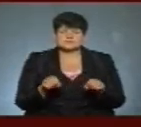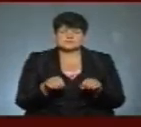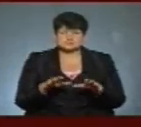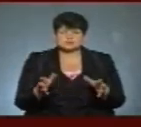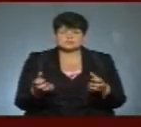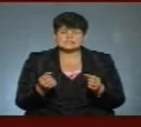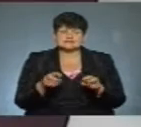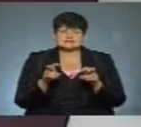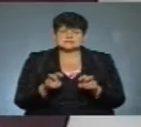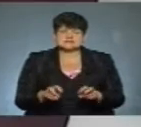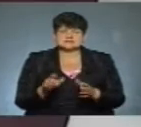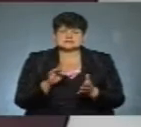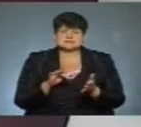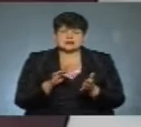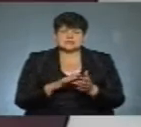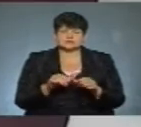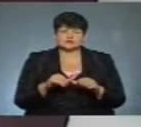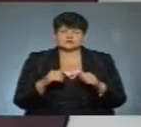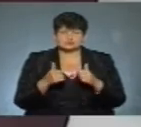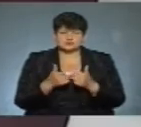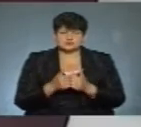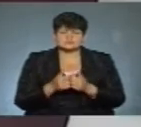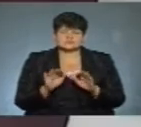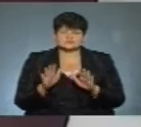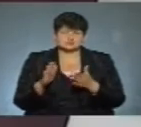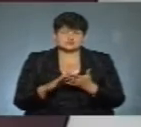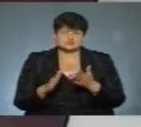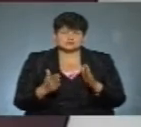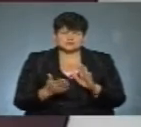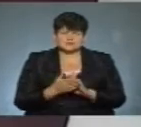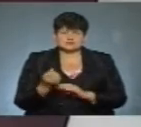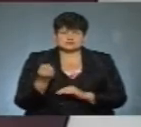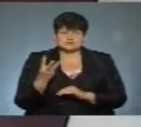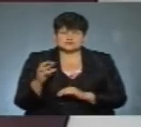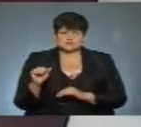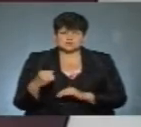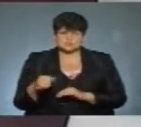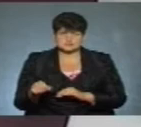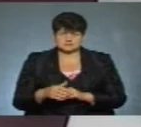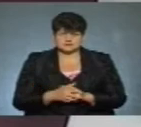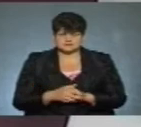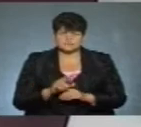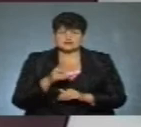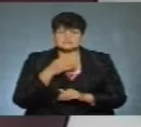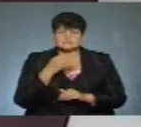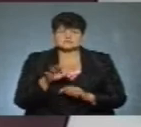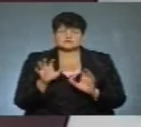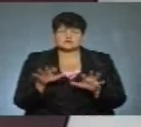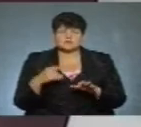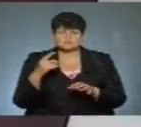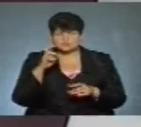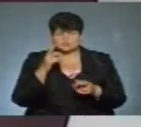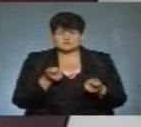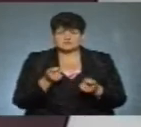засіданні Центральної комісії з техногенної безпеки та надзвичайних ситуацій 13 серпня. Як розповів голова